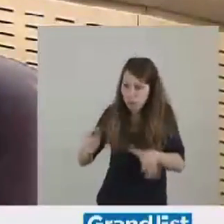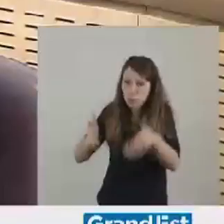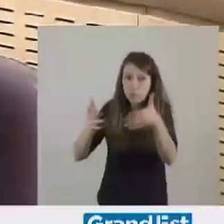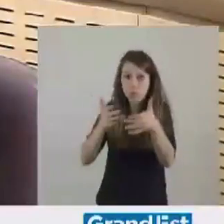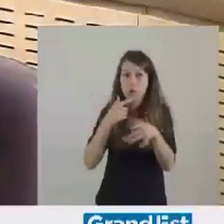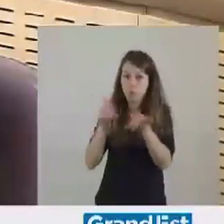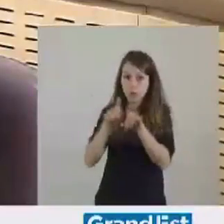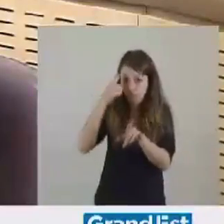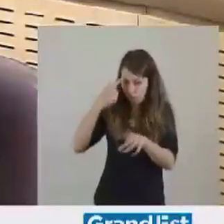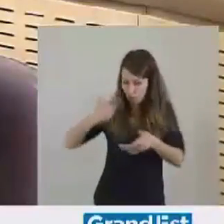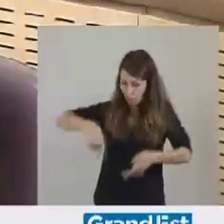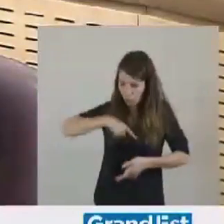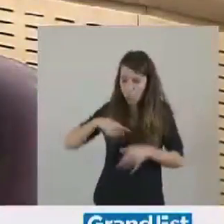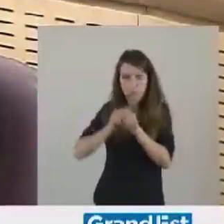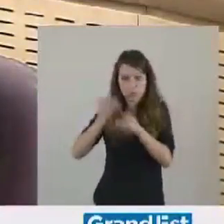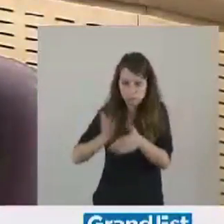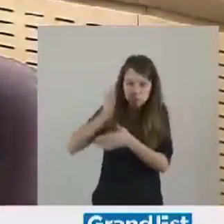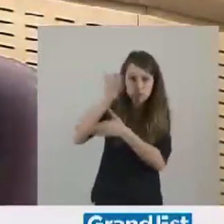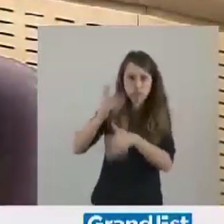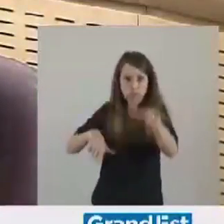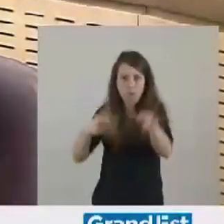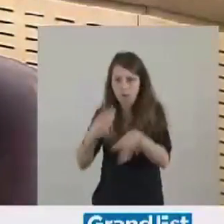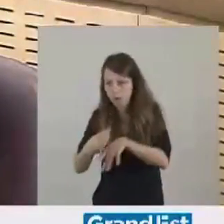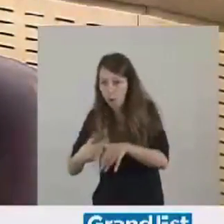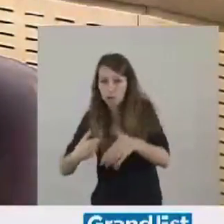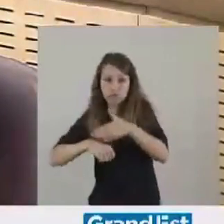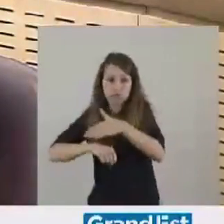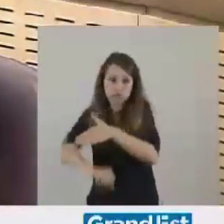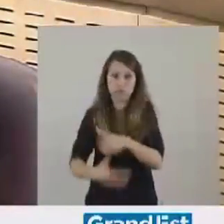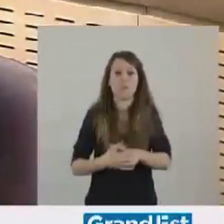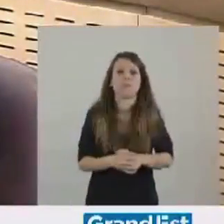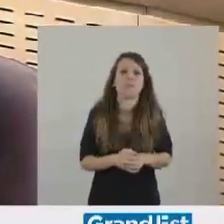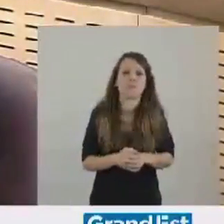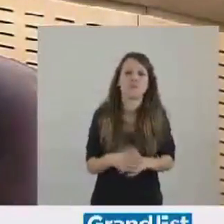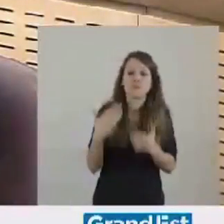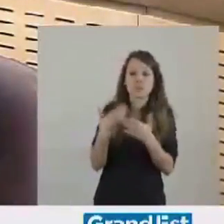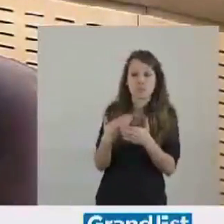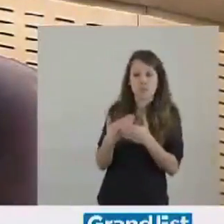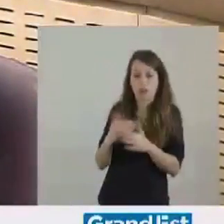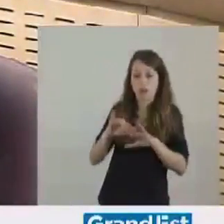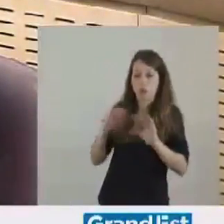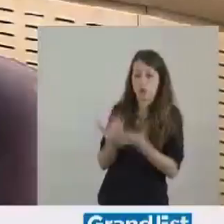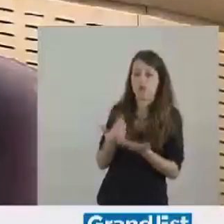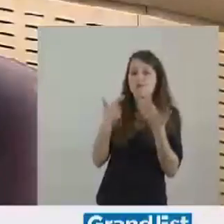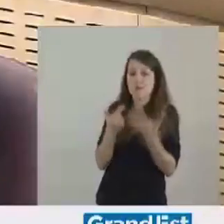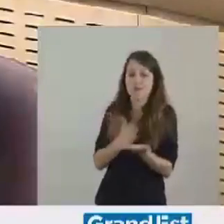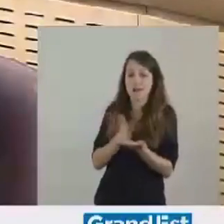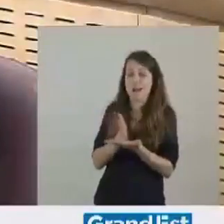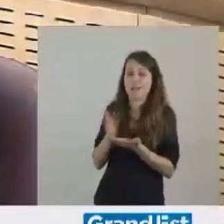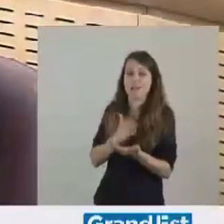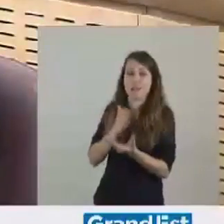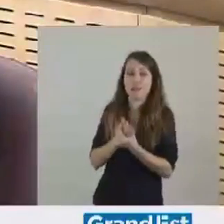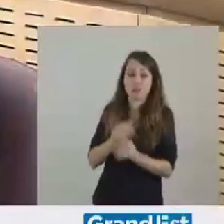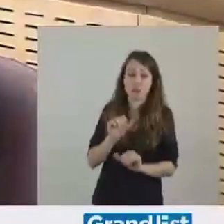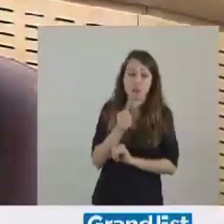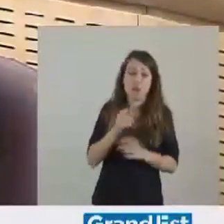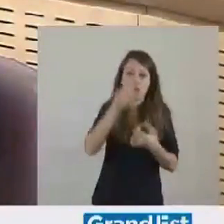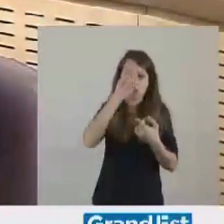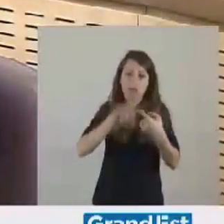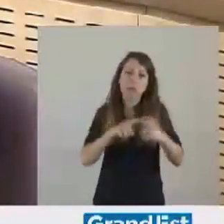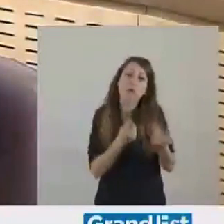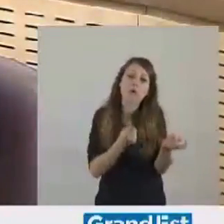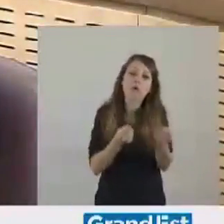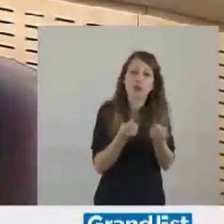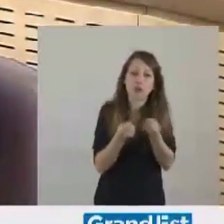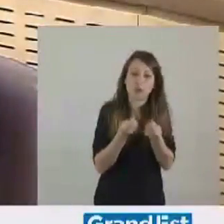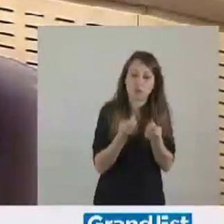futures. L'action régionale donc se décline en 7 axes d'intervention. Premièrement, la gouvernance. C'est une possibilité que la